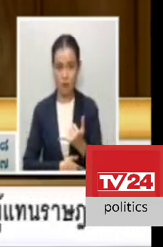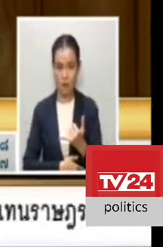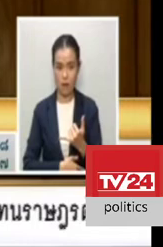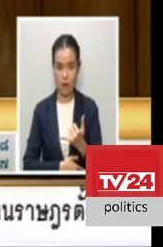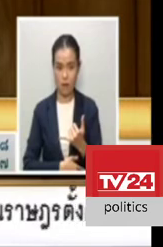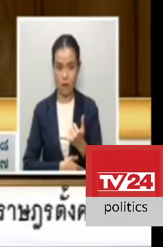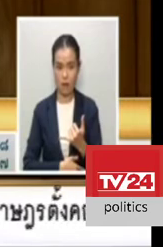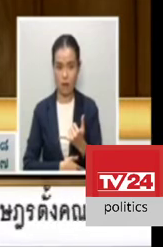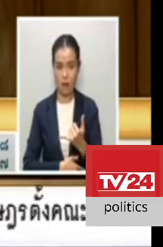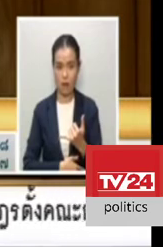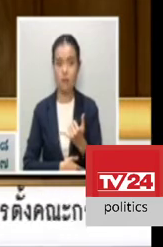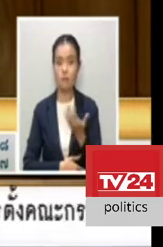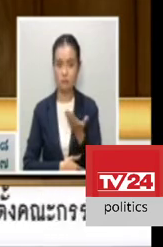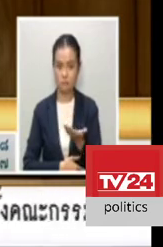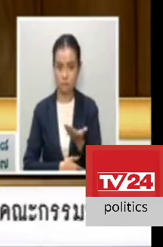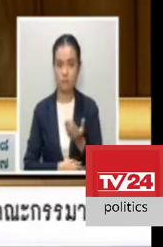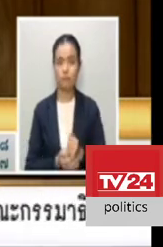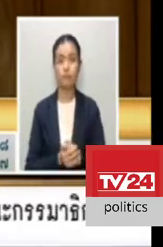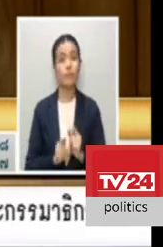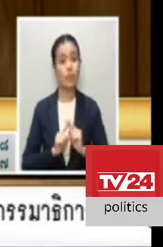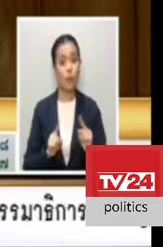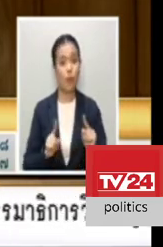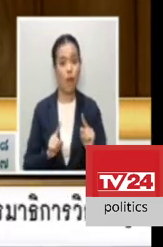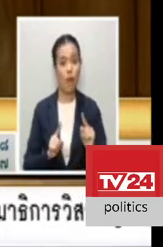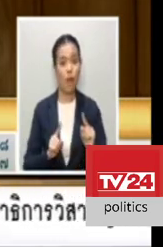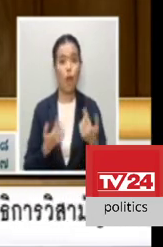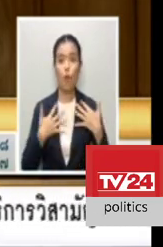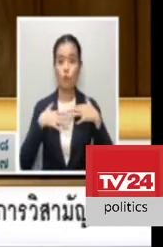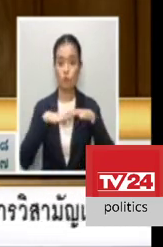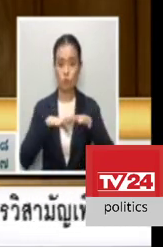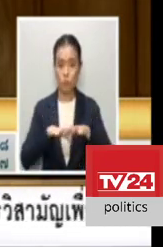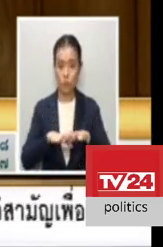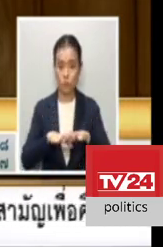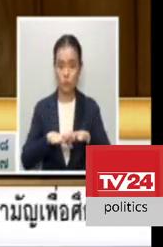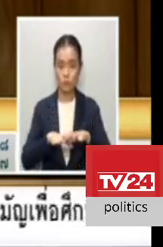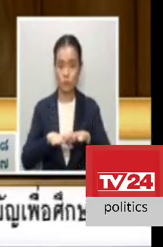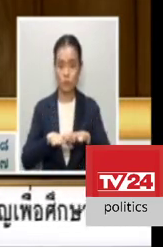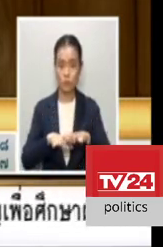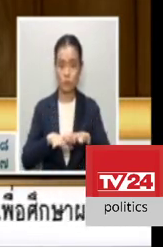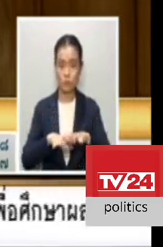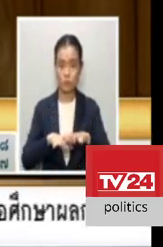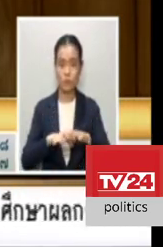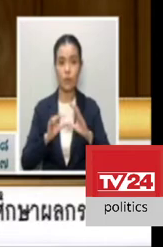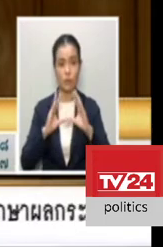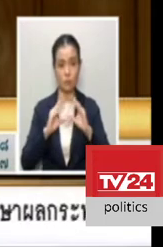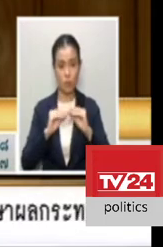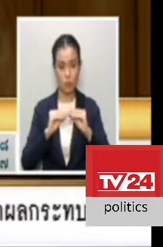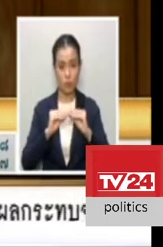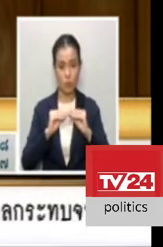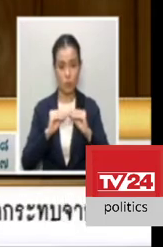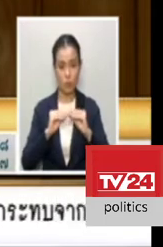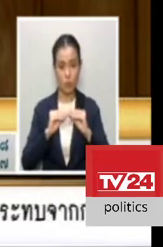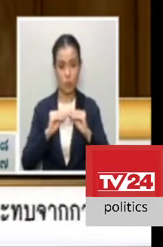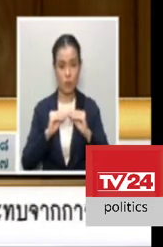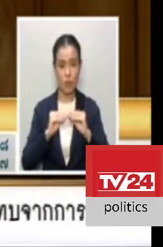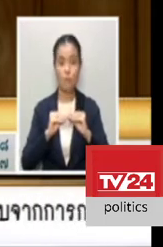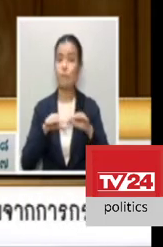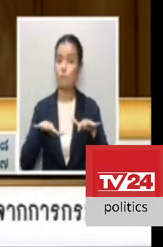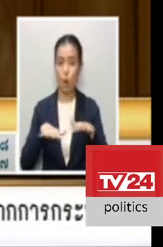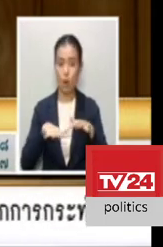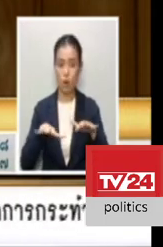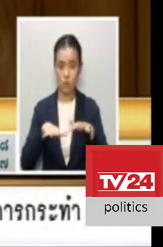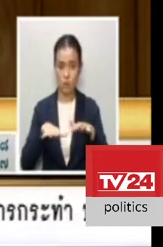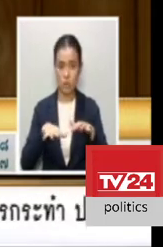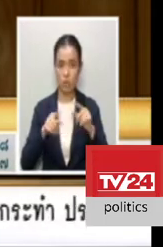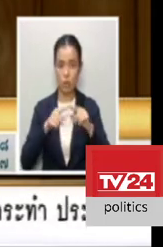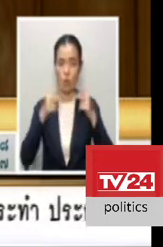มาในฐานะนั้นแต่ว่าพอเข้าสู่การประชุมที่ต้องถือว่าปกติก็เป็นท่าน